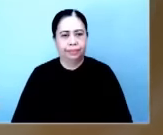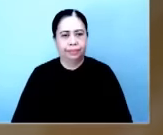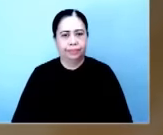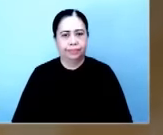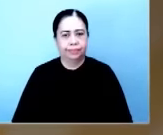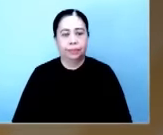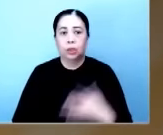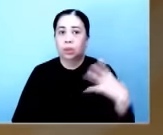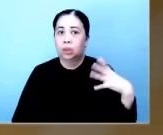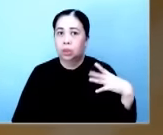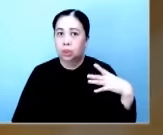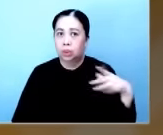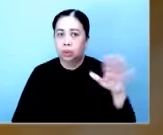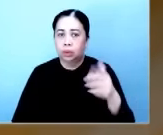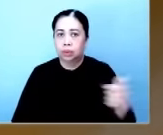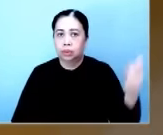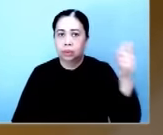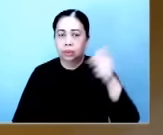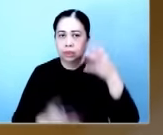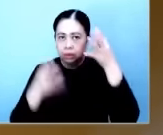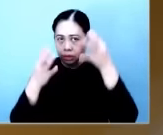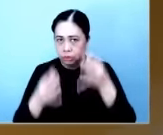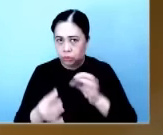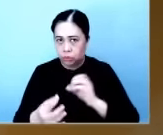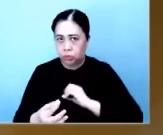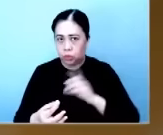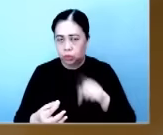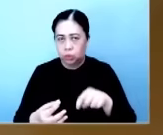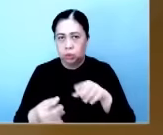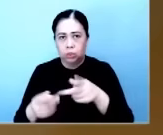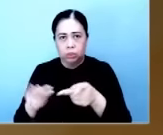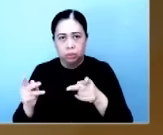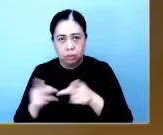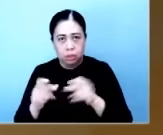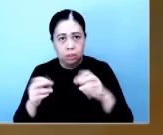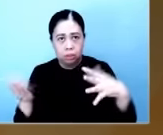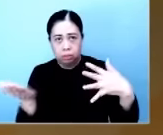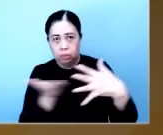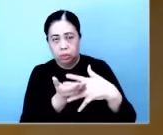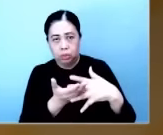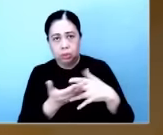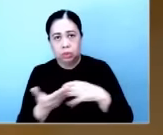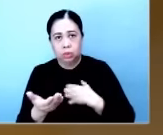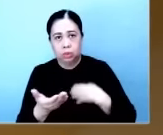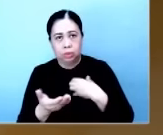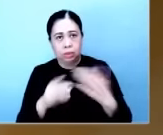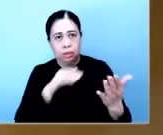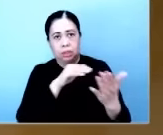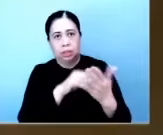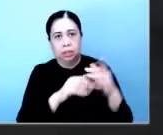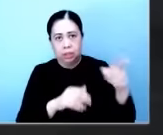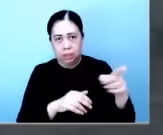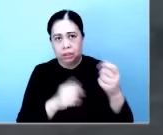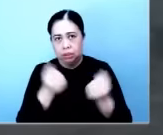Hinihintay pa ng mga otoridad ang desisyon ng may-ari ng compound kung magsasampa ng reklamo laban sa nang-ararong